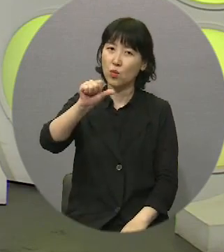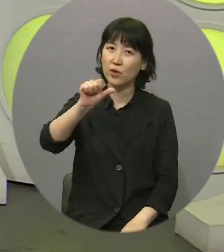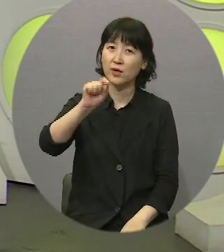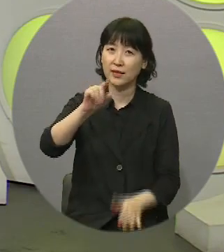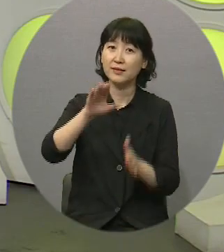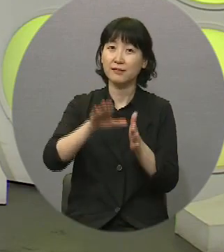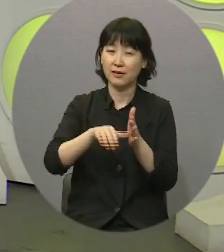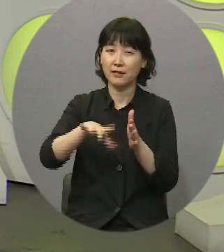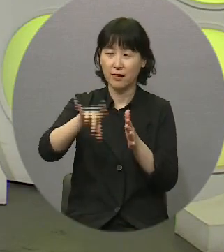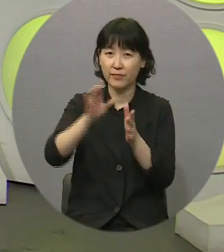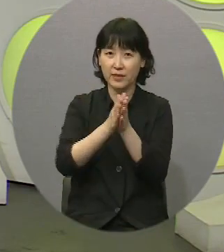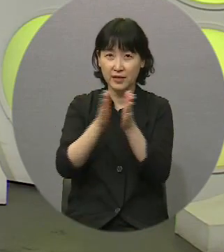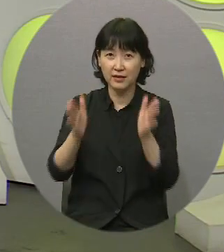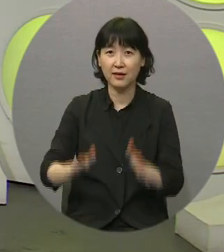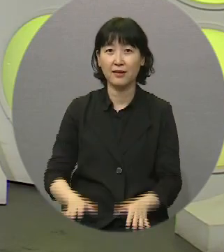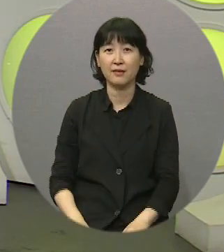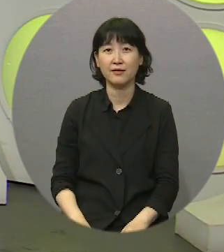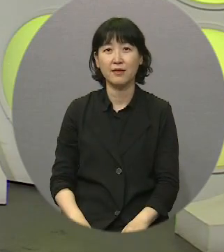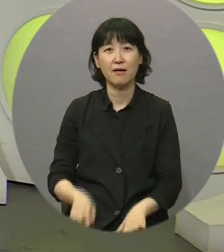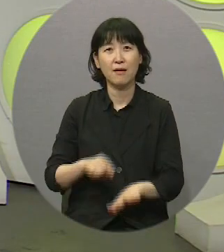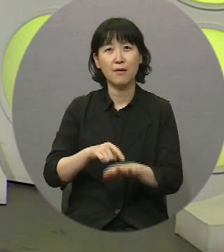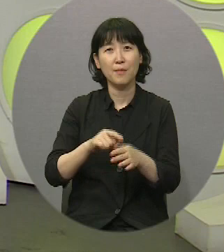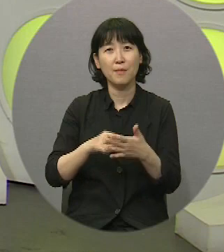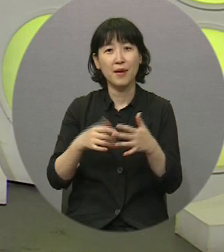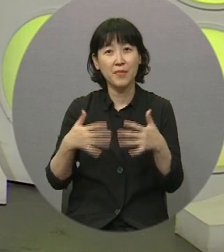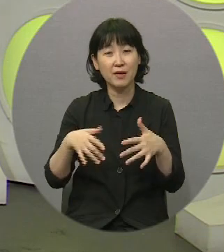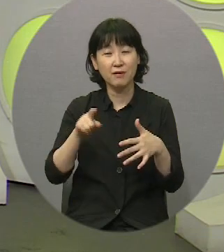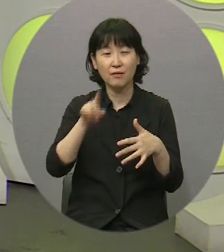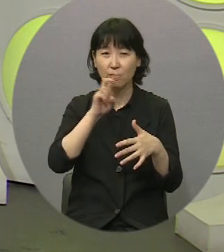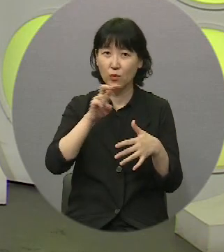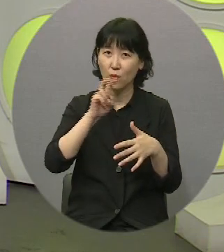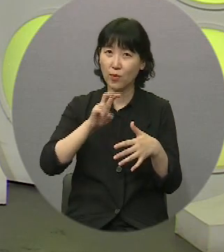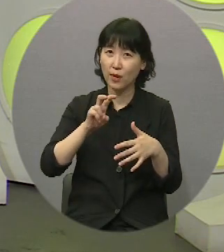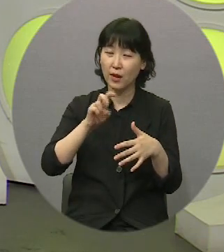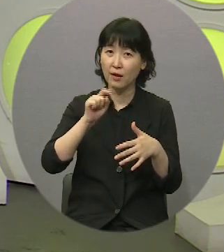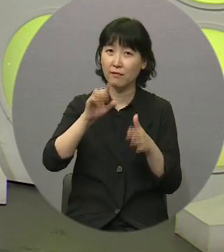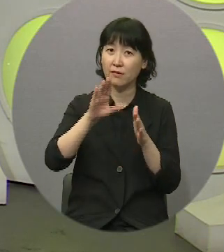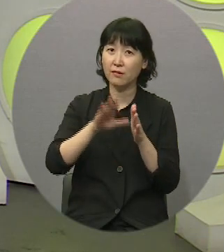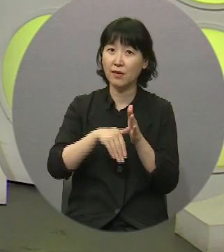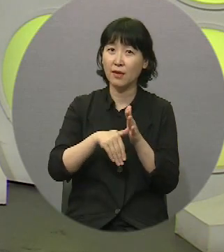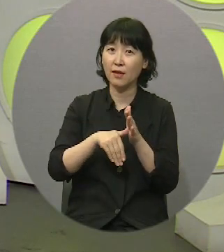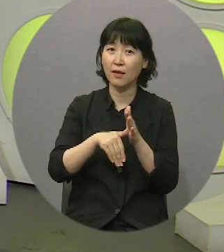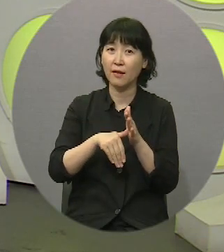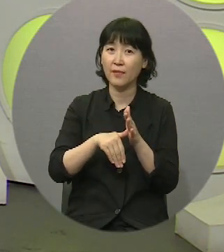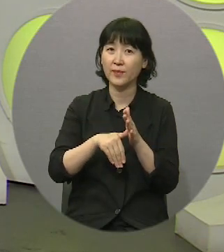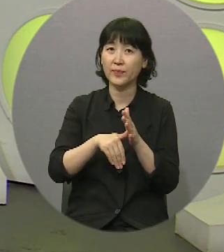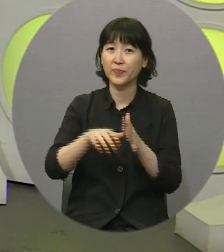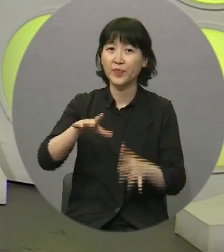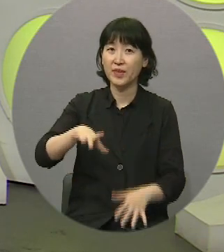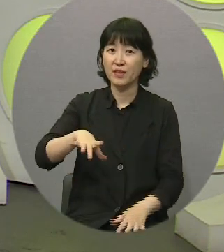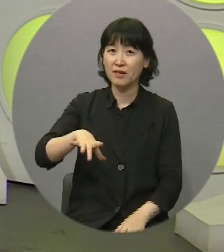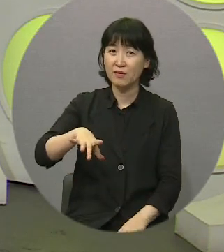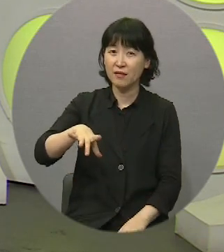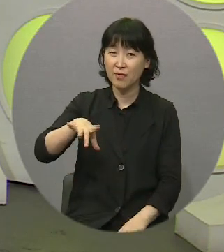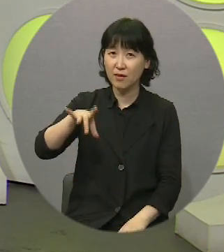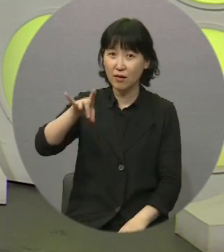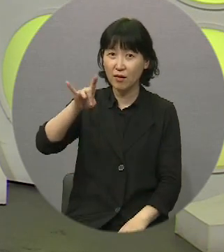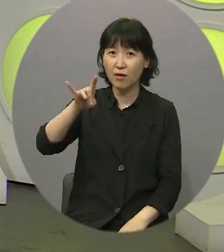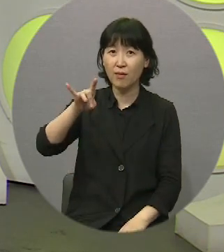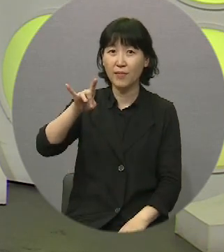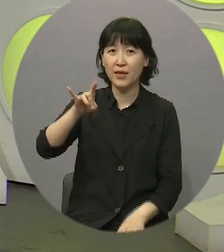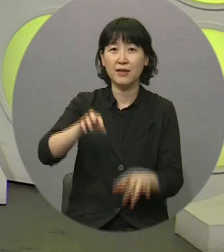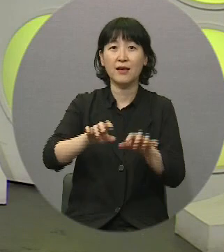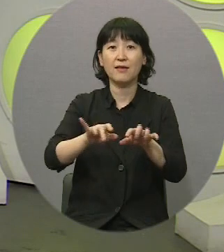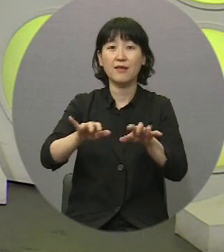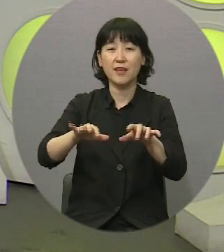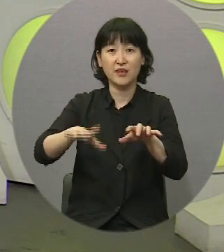처음 시작했던 그 마음 약해서 그 노래에 편곡된 당시에 그 무구라는 악기가 처음 도입됐을 때였거든요. 그래요? 그래서 무구라는